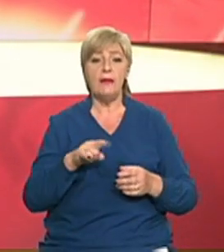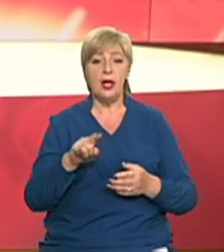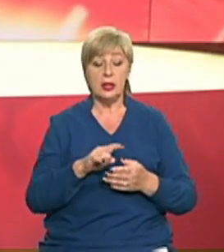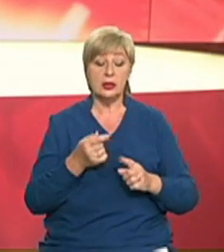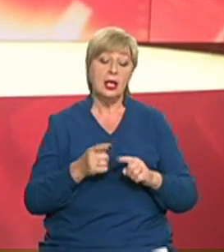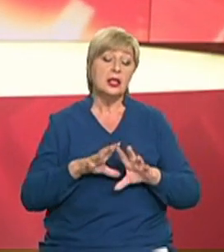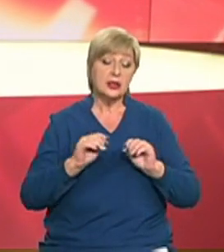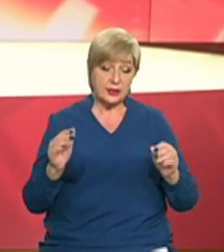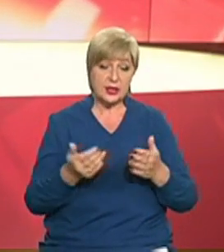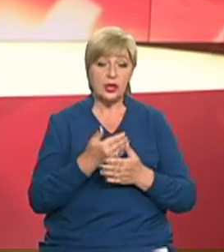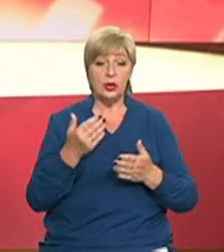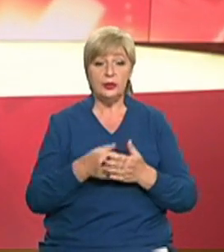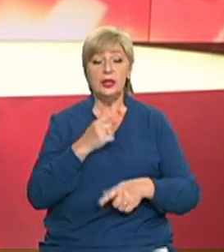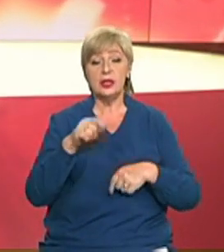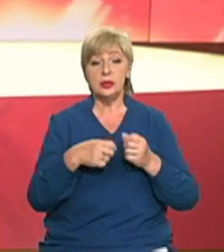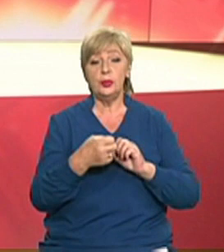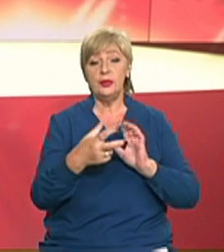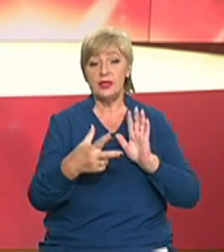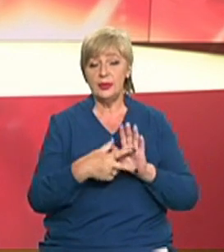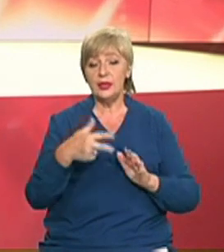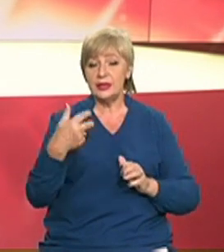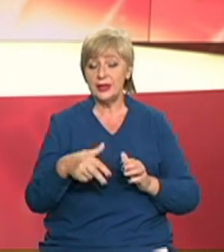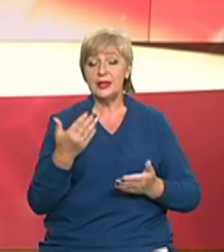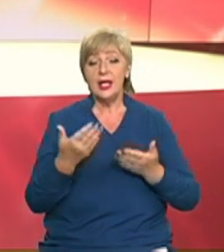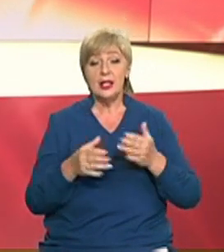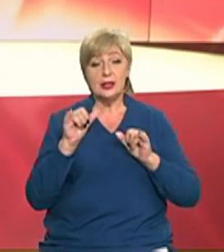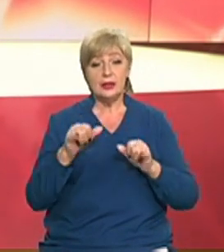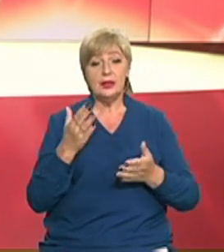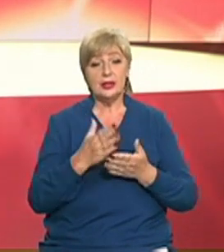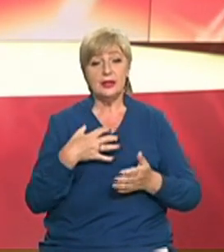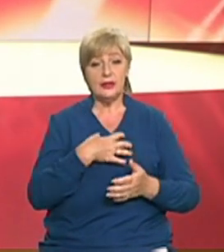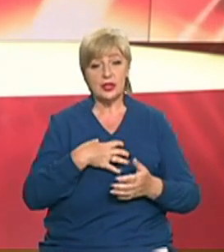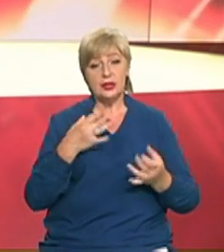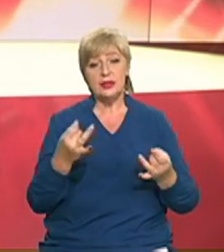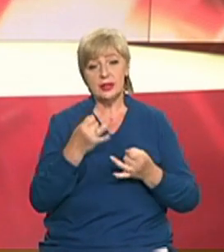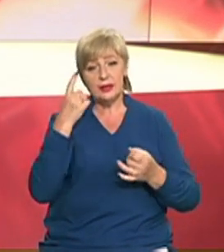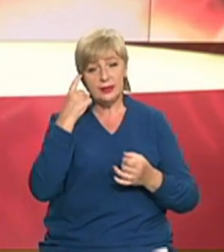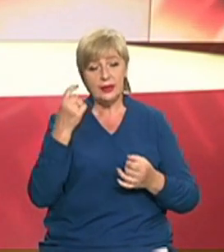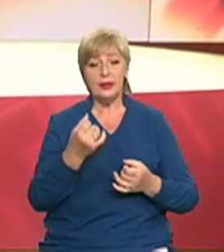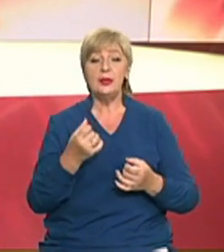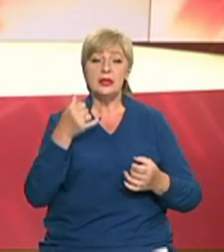І це всі новини у випуску. Наступно 18:30. Якщо маєте важливу або цікаву інформацію,